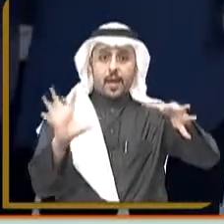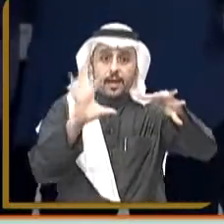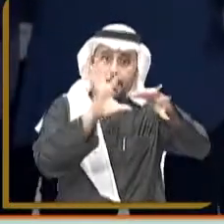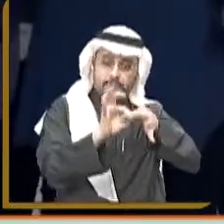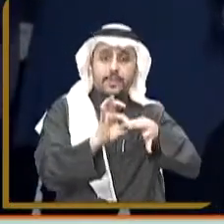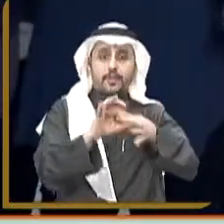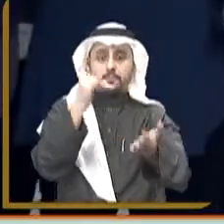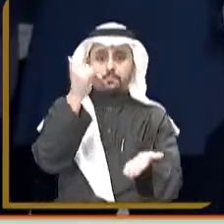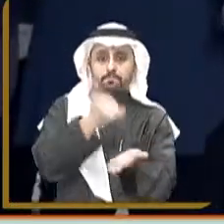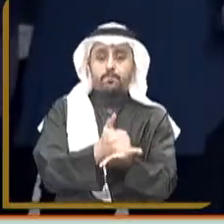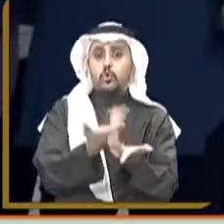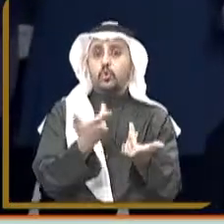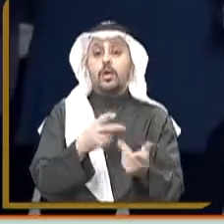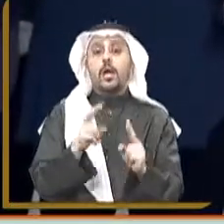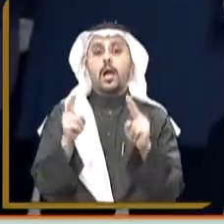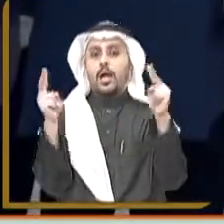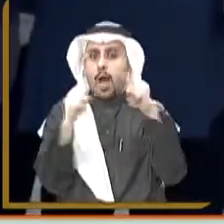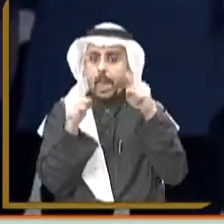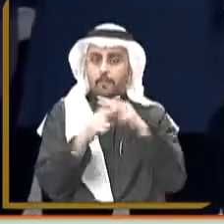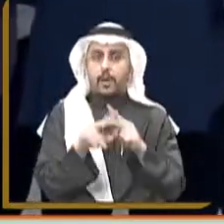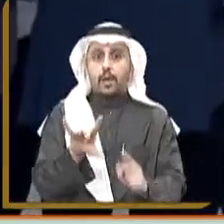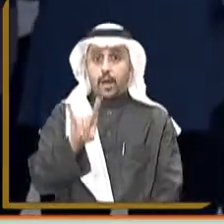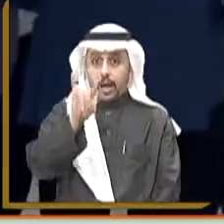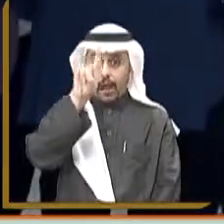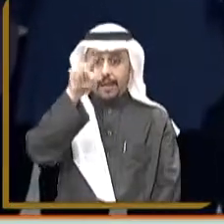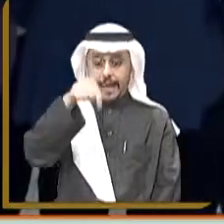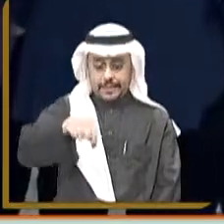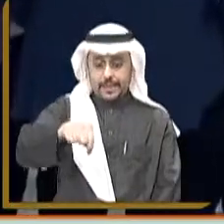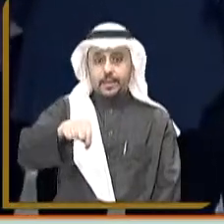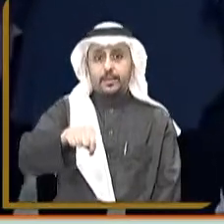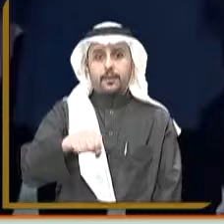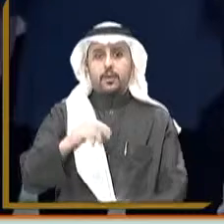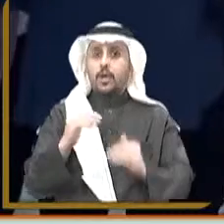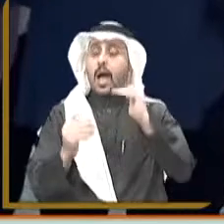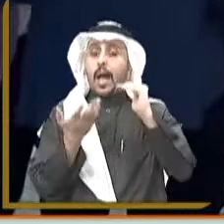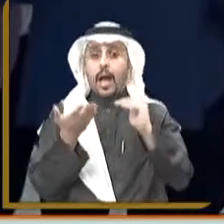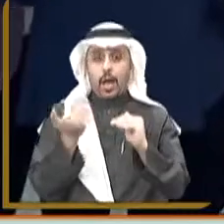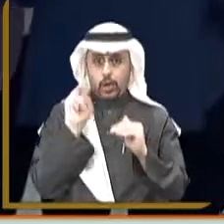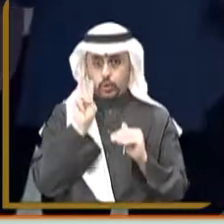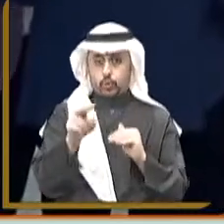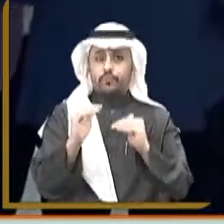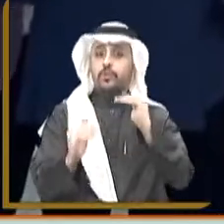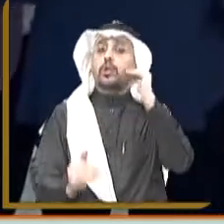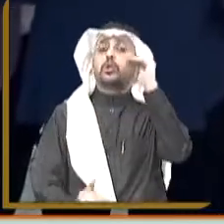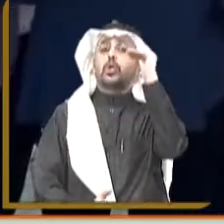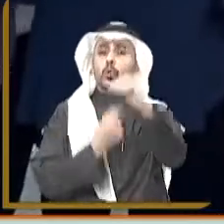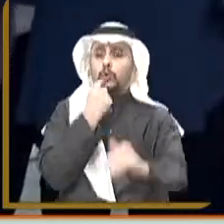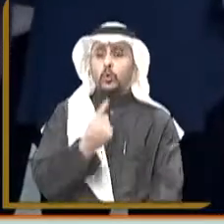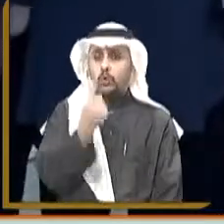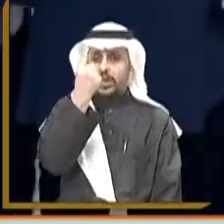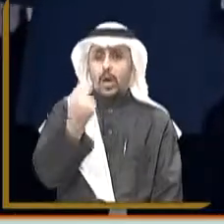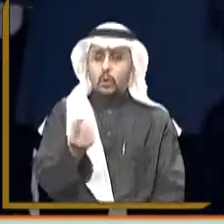الهامة. المؤتمر في نسخته العاشرة نشهد فيه تطور كل سنة في هذا